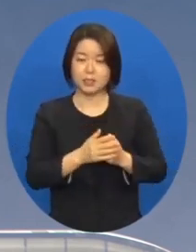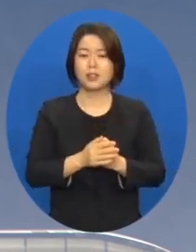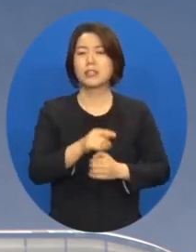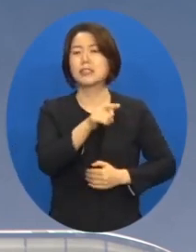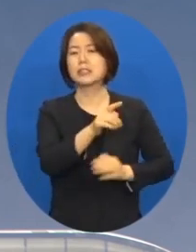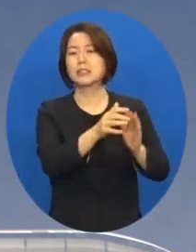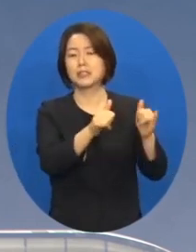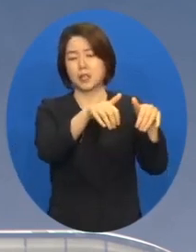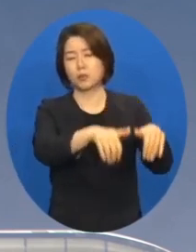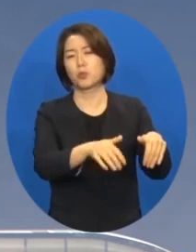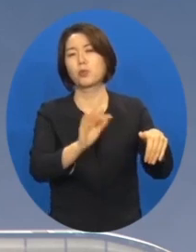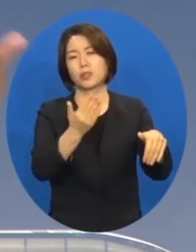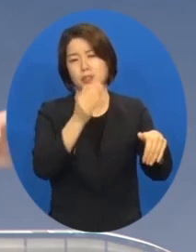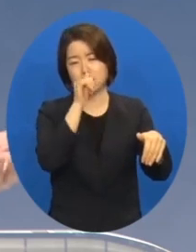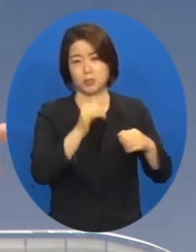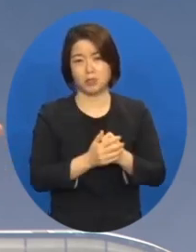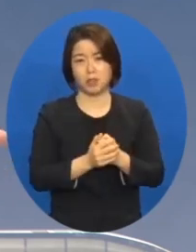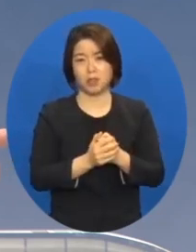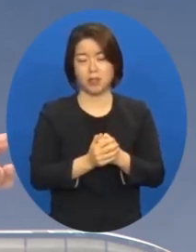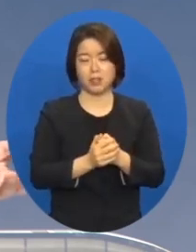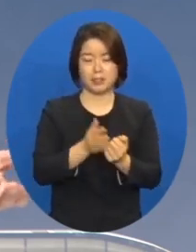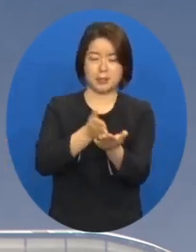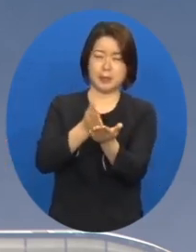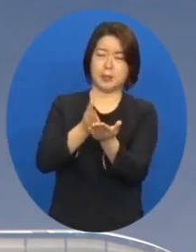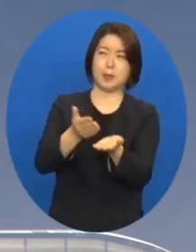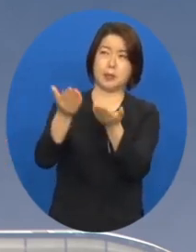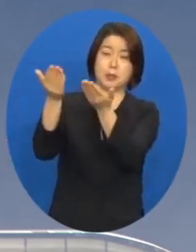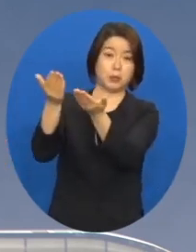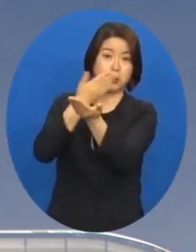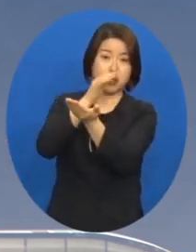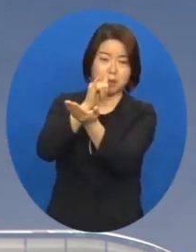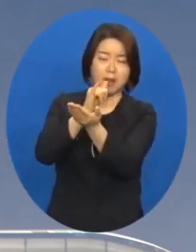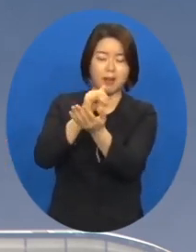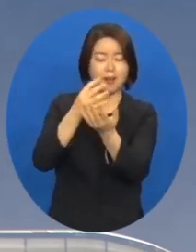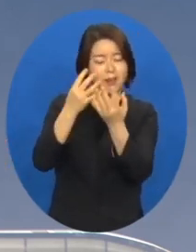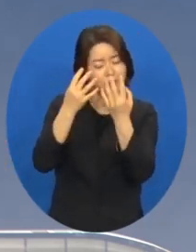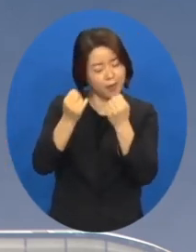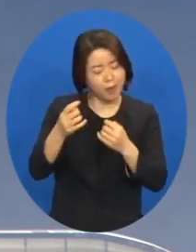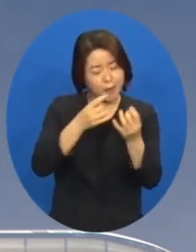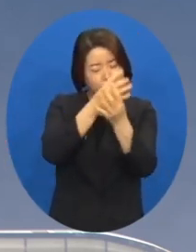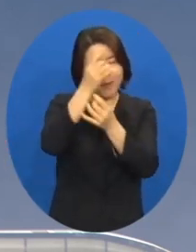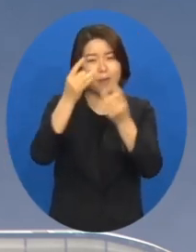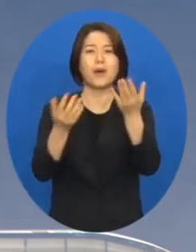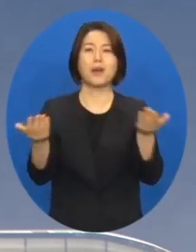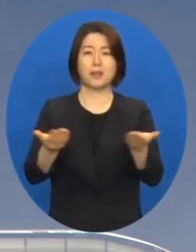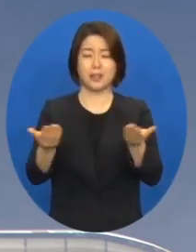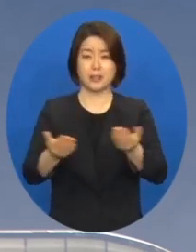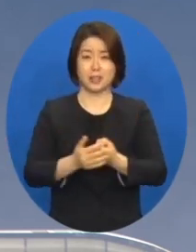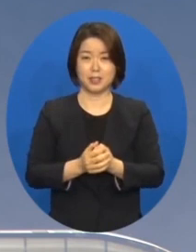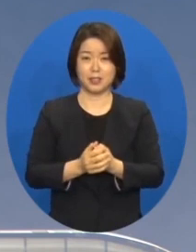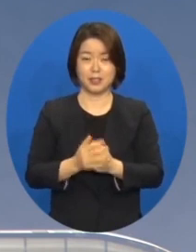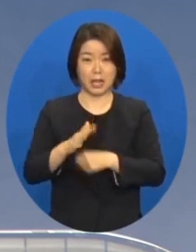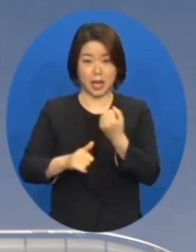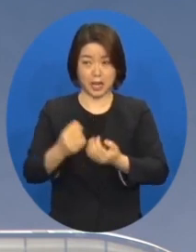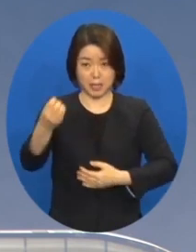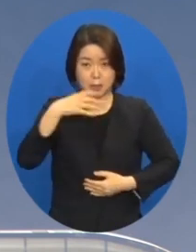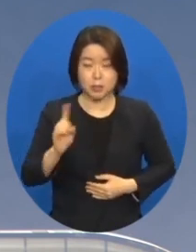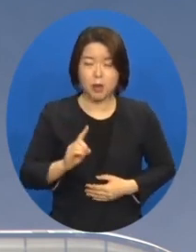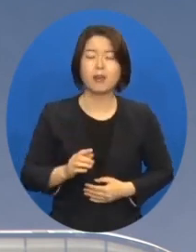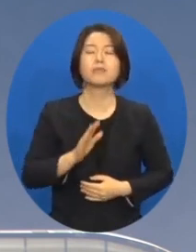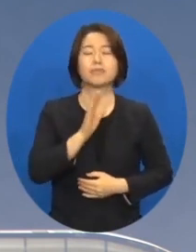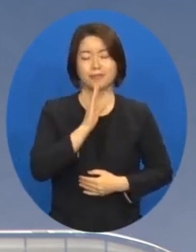되었습니다. 그렇게 보고할 수 있다는 것은 얼마나 황홀한 일입니까? 그때 하나님께서 그래 내가 다